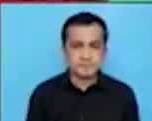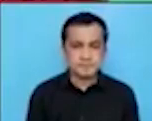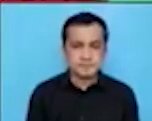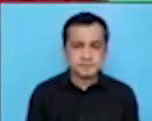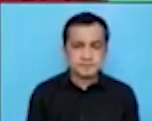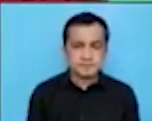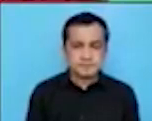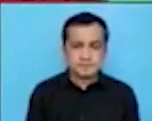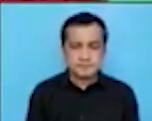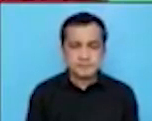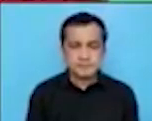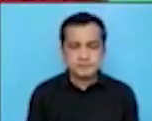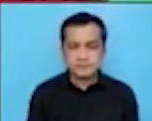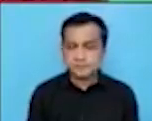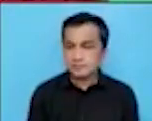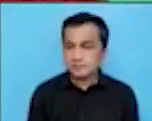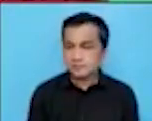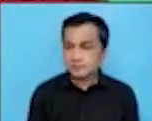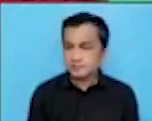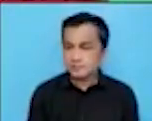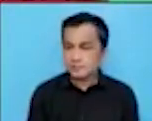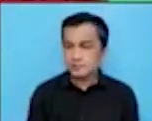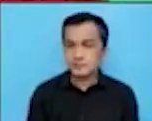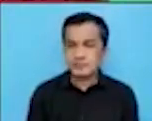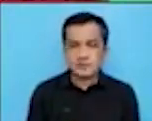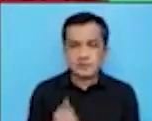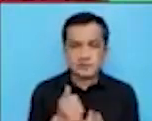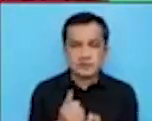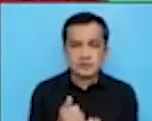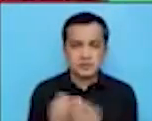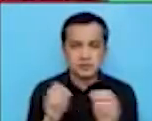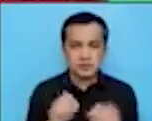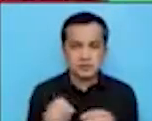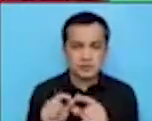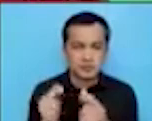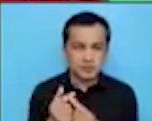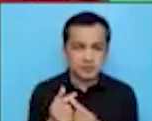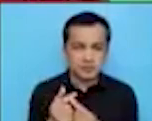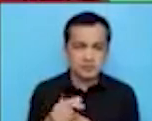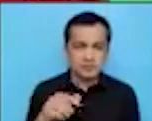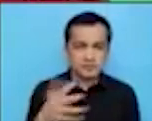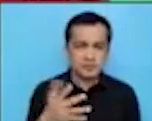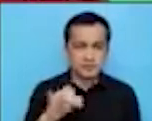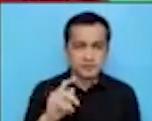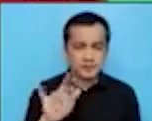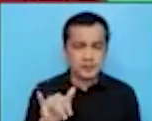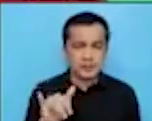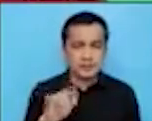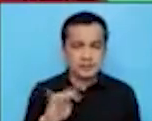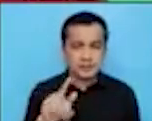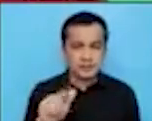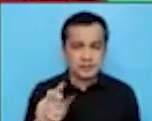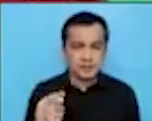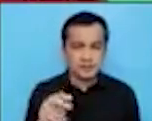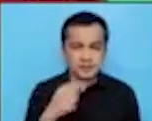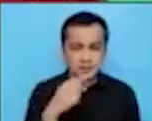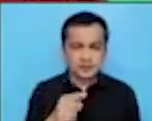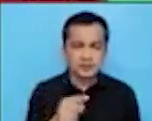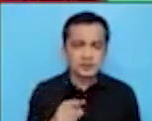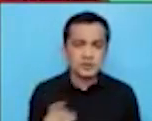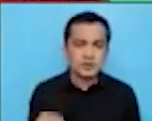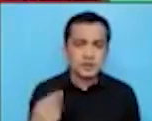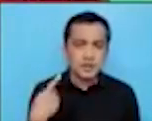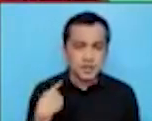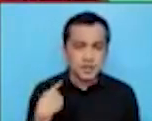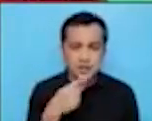Sa tulong ng Civil Military Operations Quick Reaction Team ng 58th Infantry Battalion, mabibigyan ng disenteng libing ang